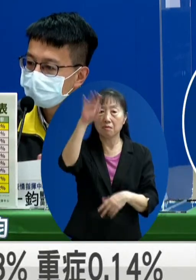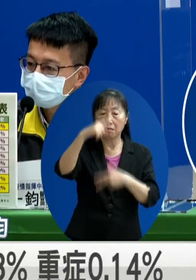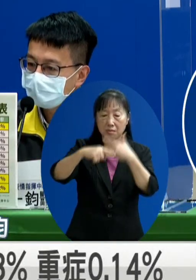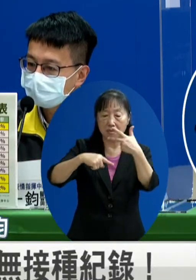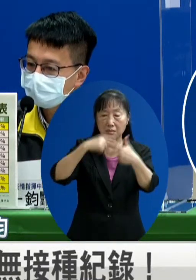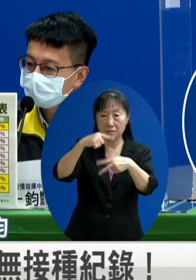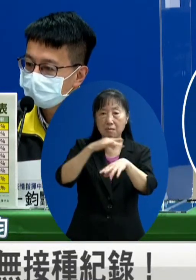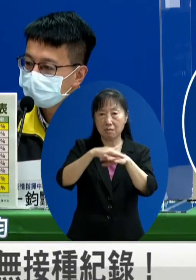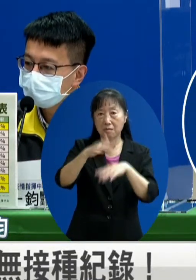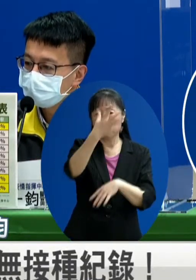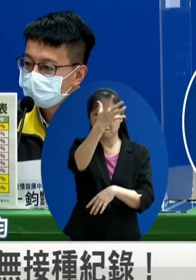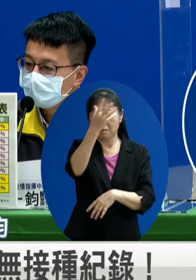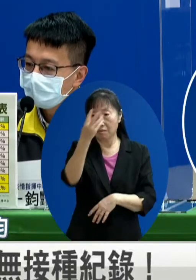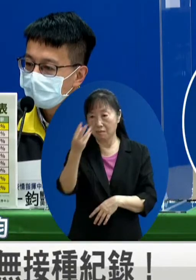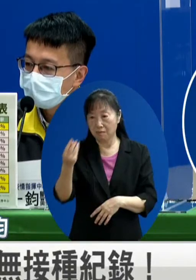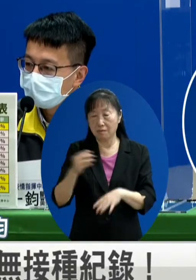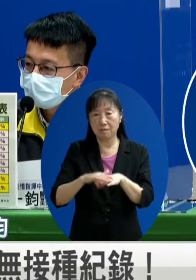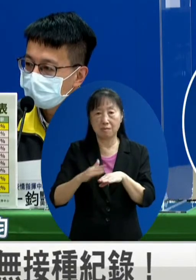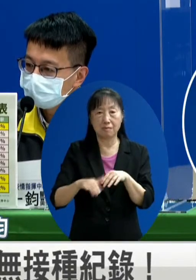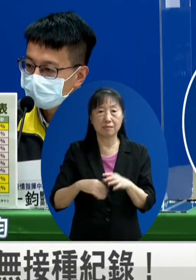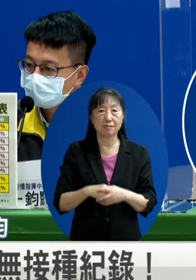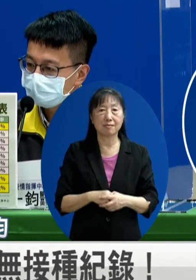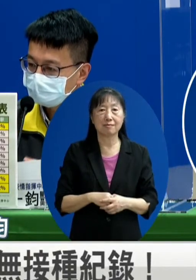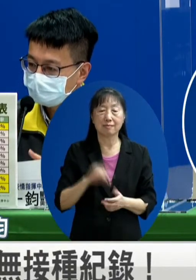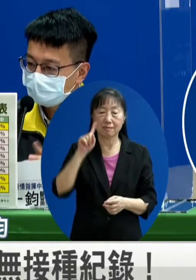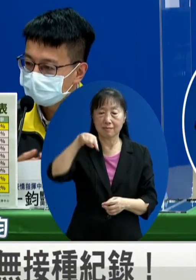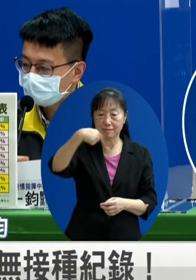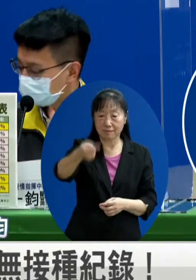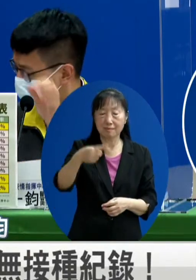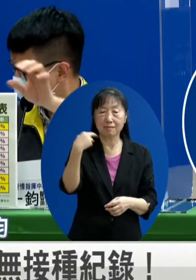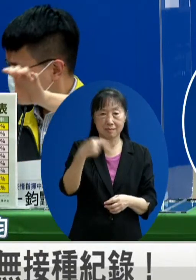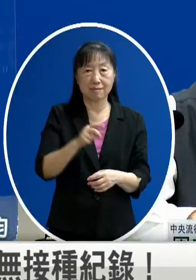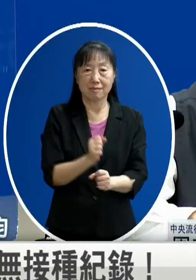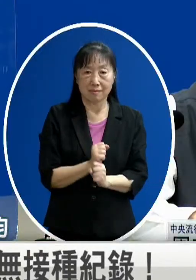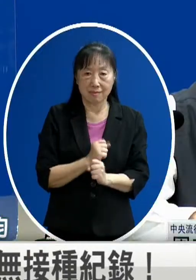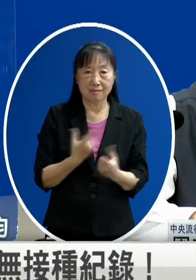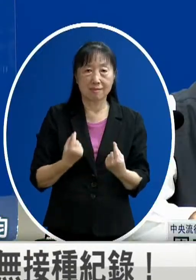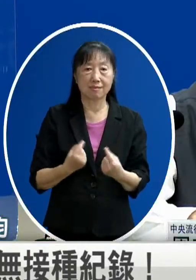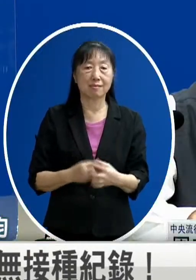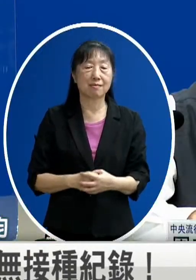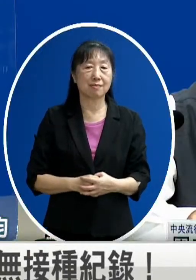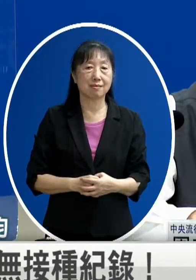有呈现下降的一个趋势，那后续还需要再观察。